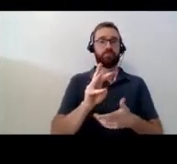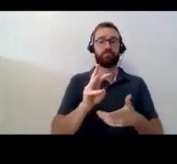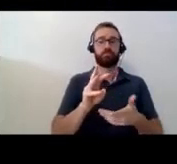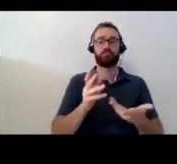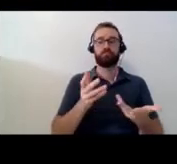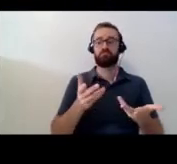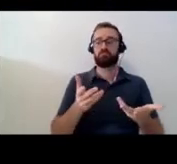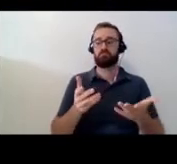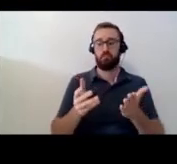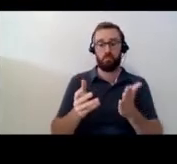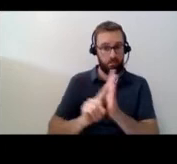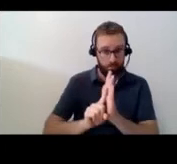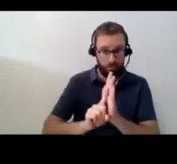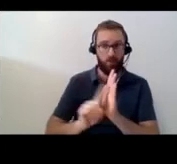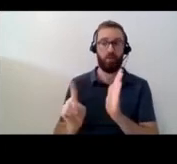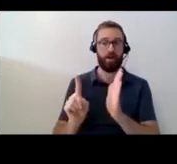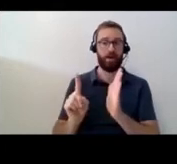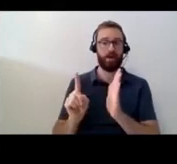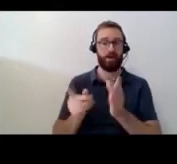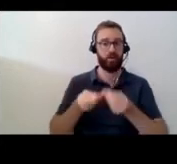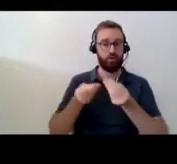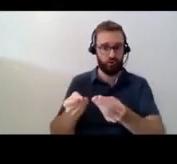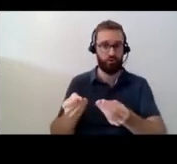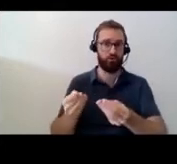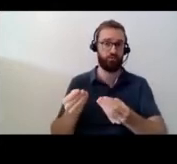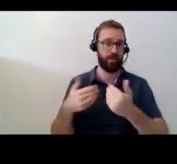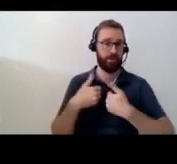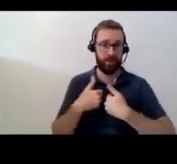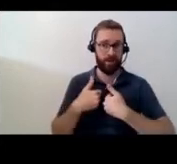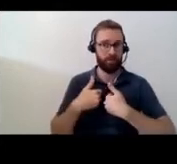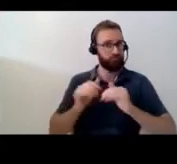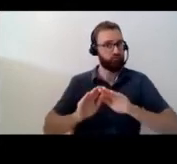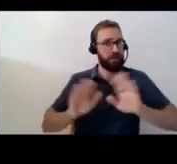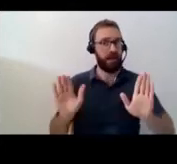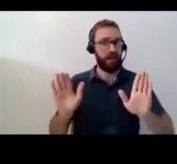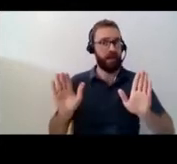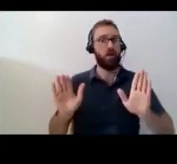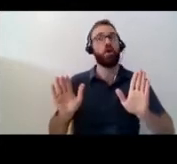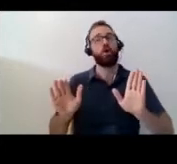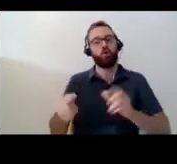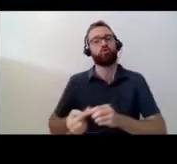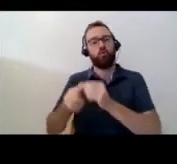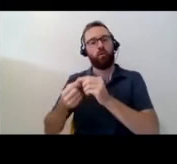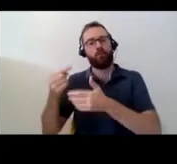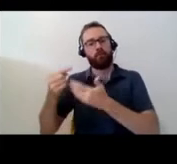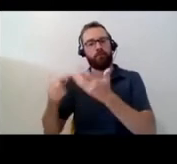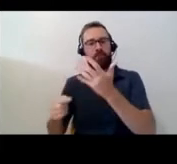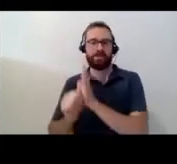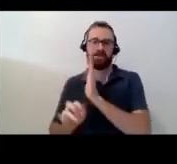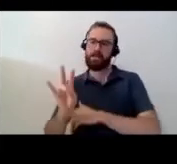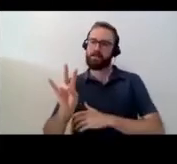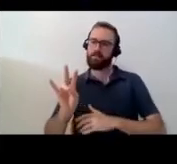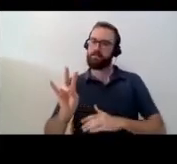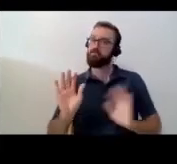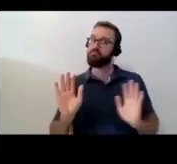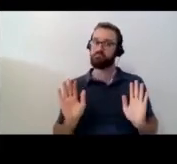interdiction de mettre à mort un animal de manière générale, sous réserve des exceptions de l'article 7.